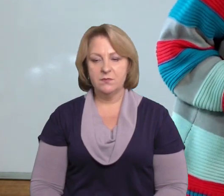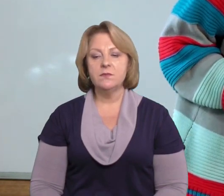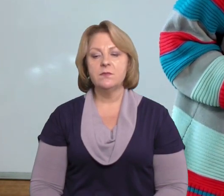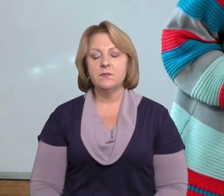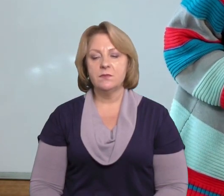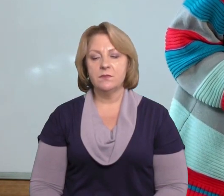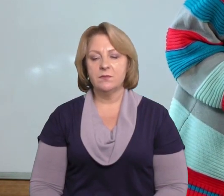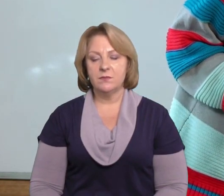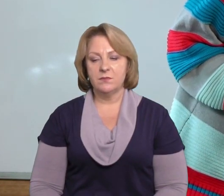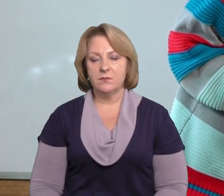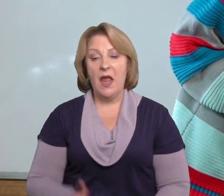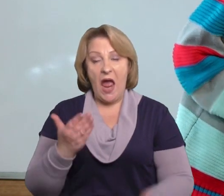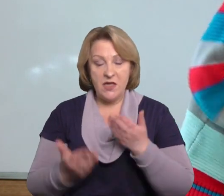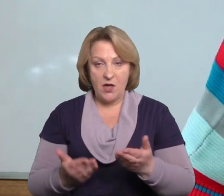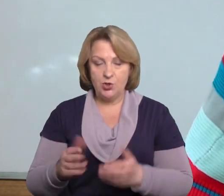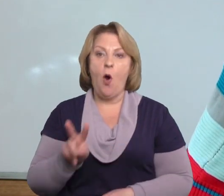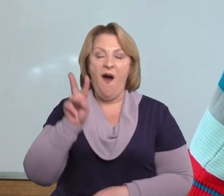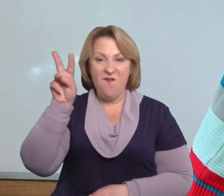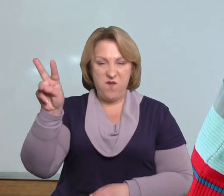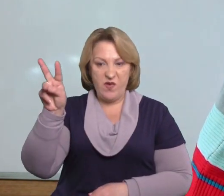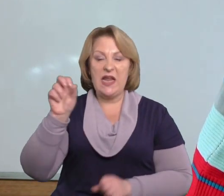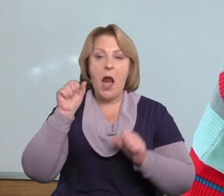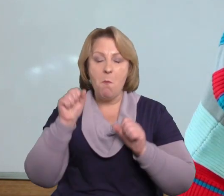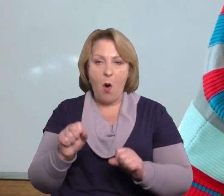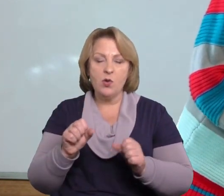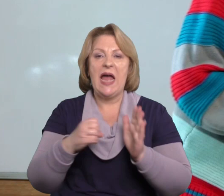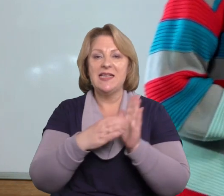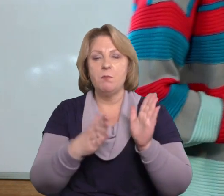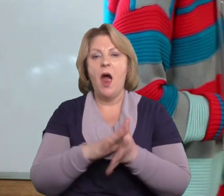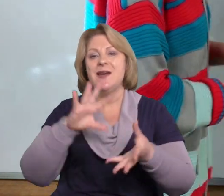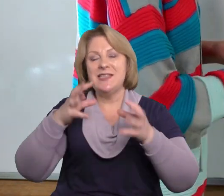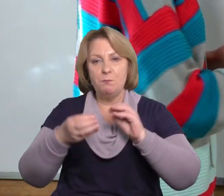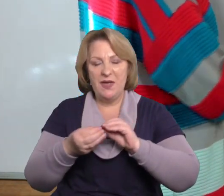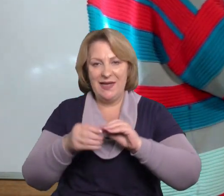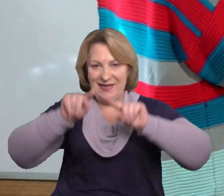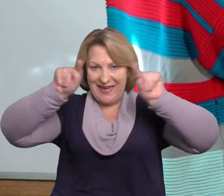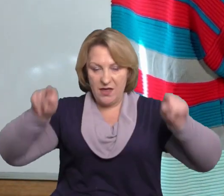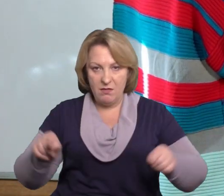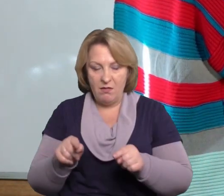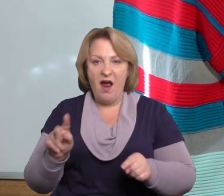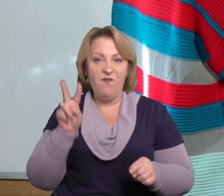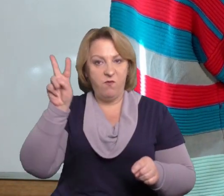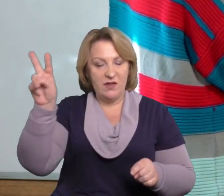і чисельник, і знаменник в квадраті, то ми можемо записати його під спільним квадратом.